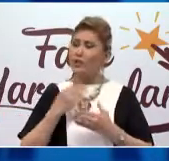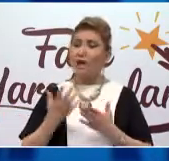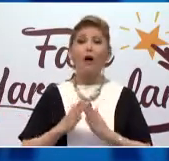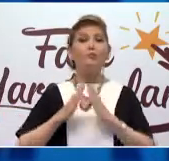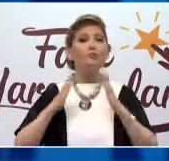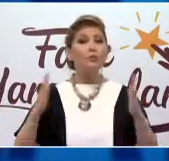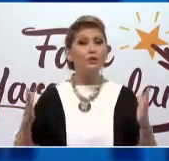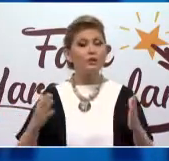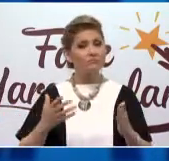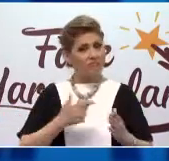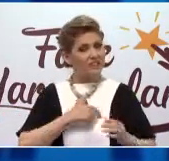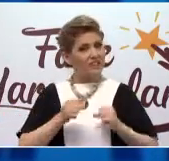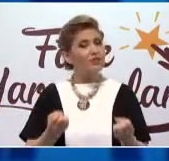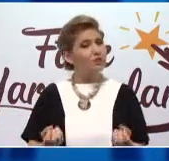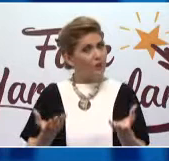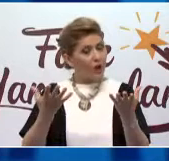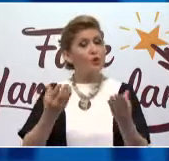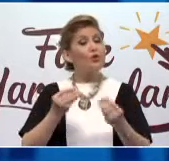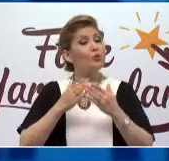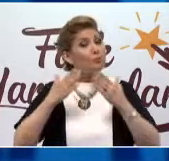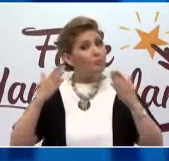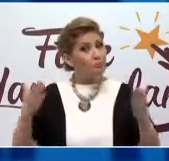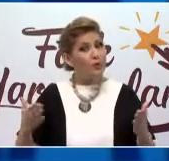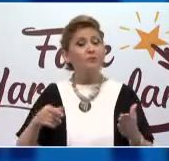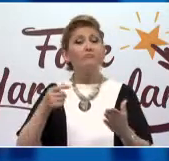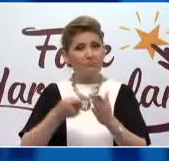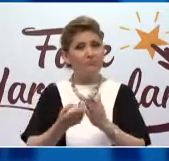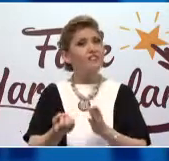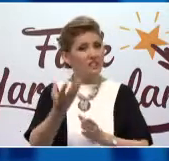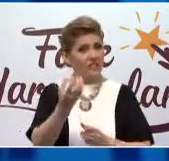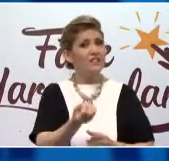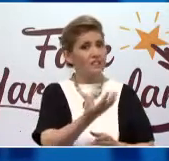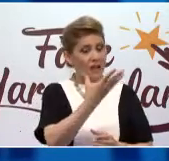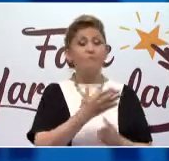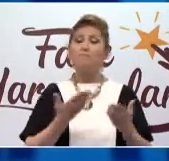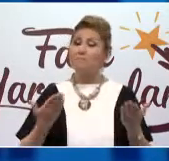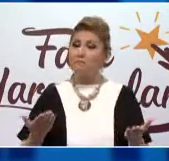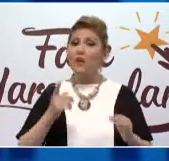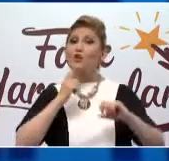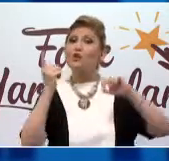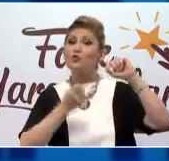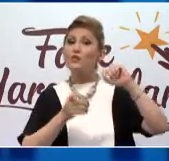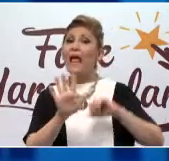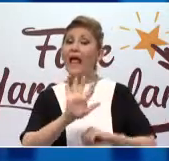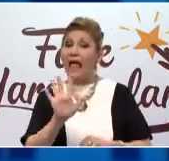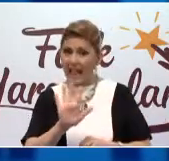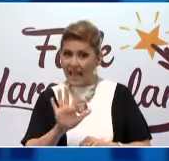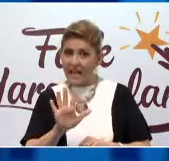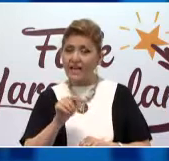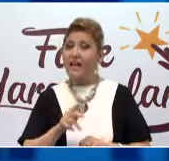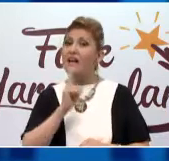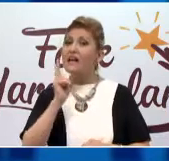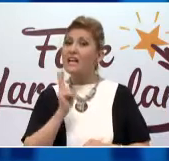büyük sinerjiler doğacak, çok daha büyük etkiler yaratılacak ve tabii ki %50'ye yakını da